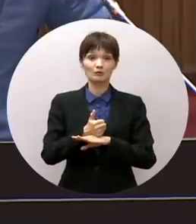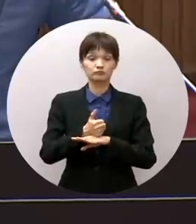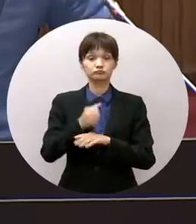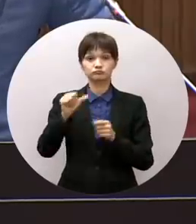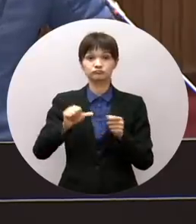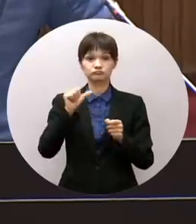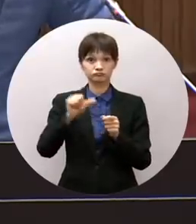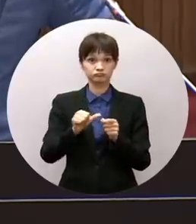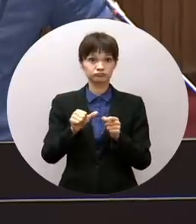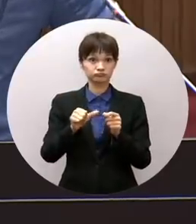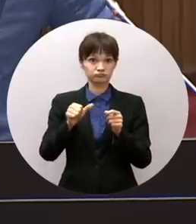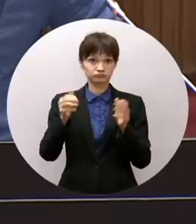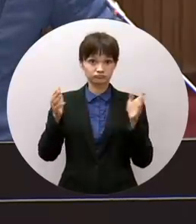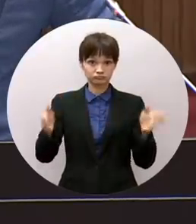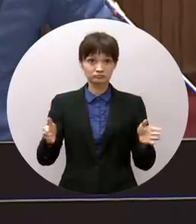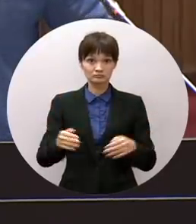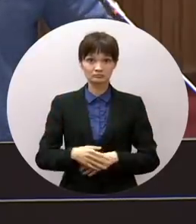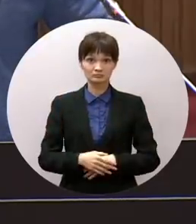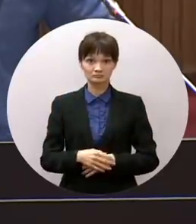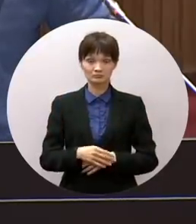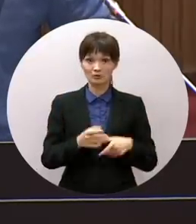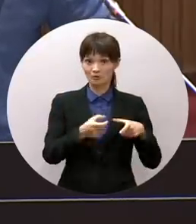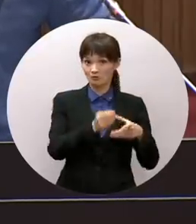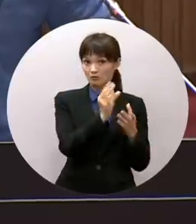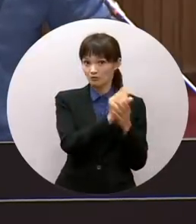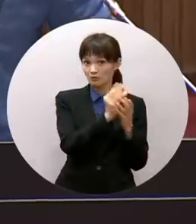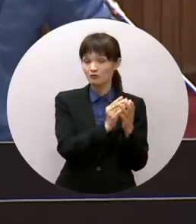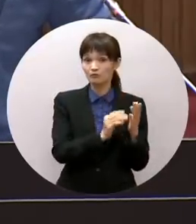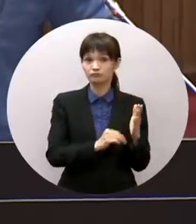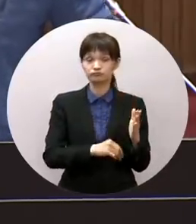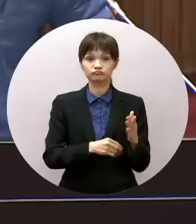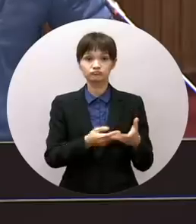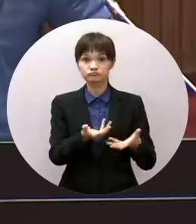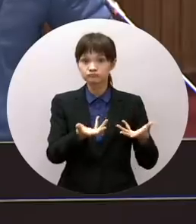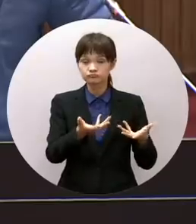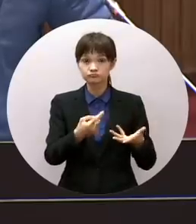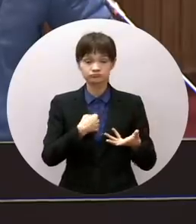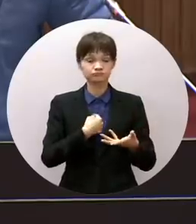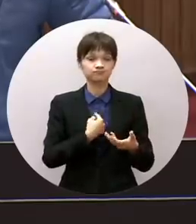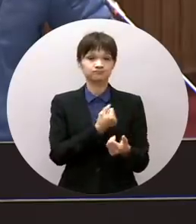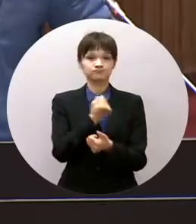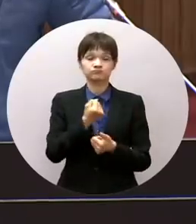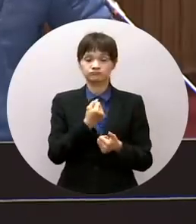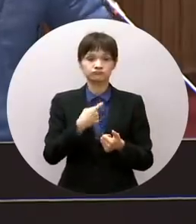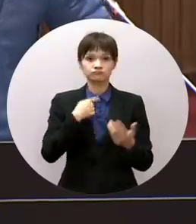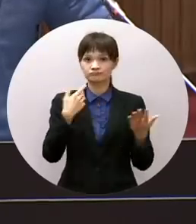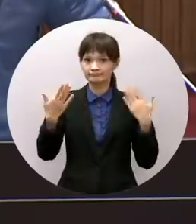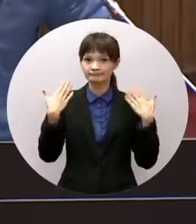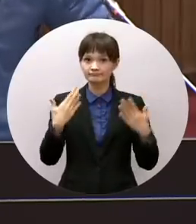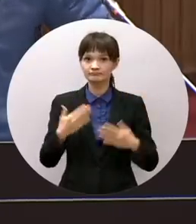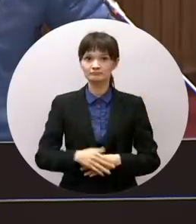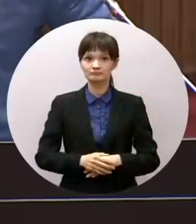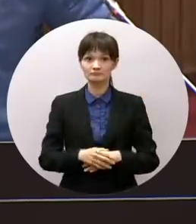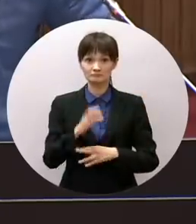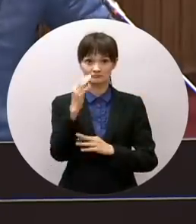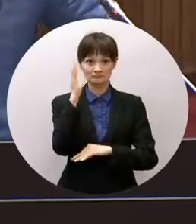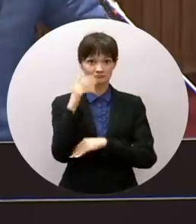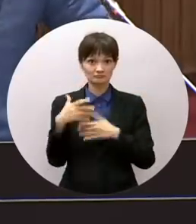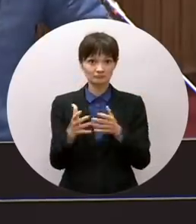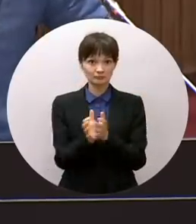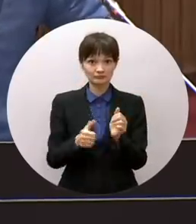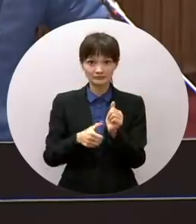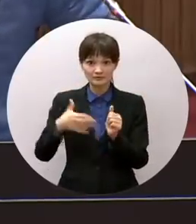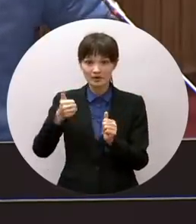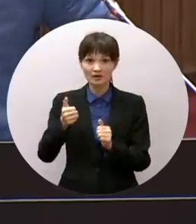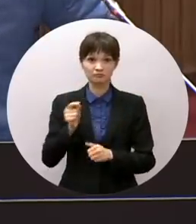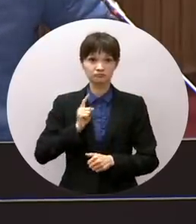就掌理公股管理的常务次长。换清楚，财政部的次长可以兼